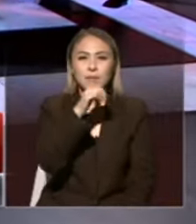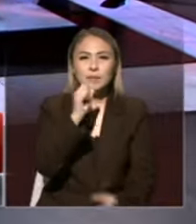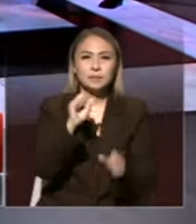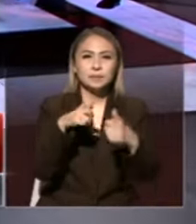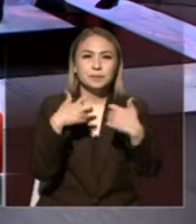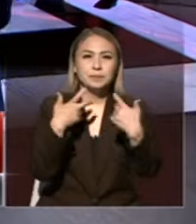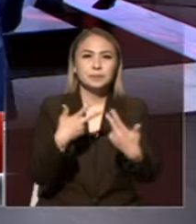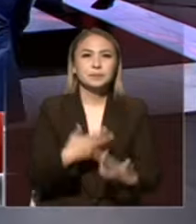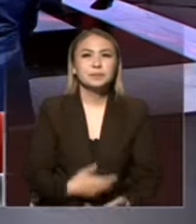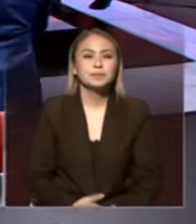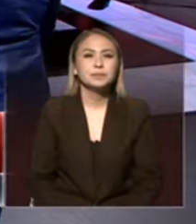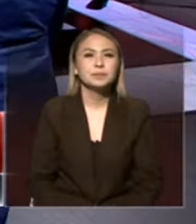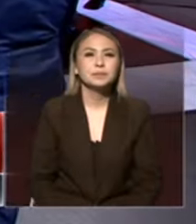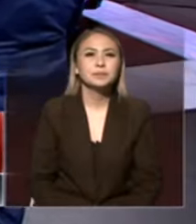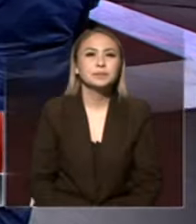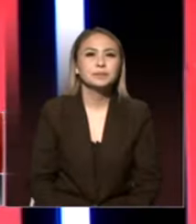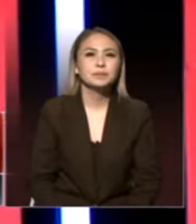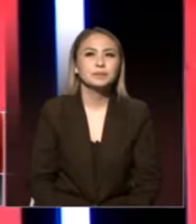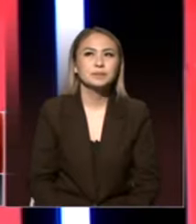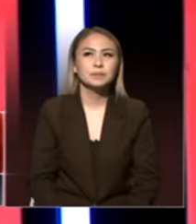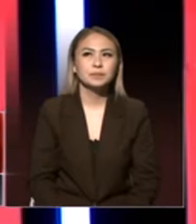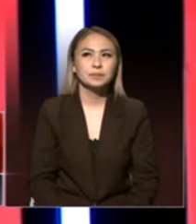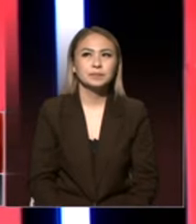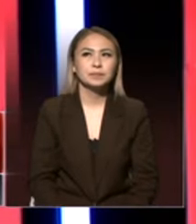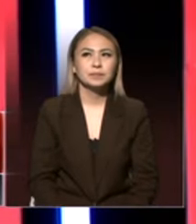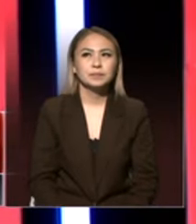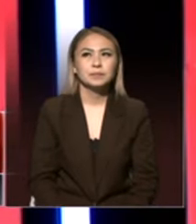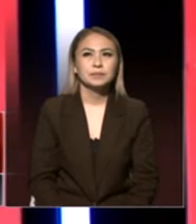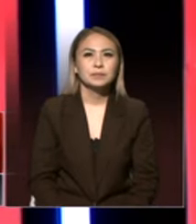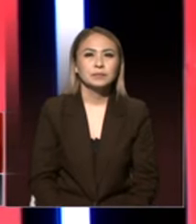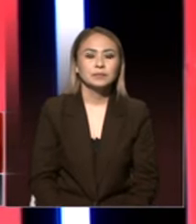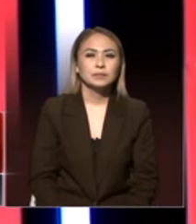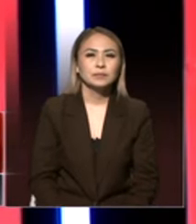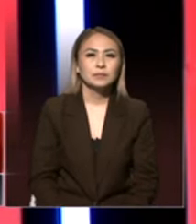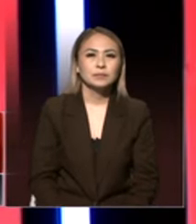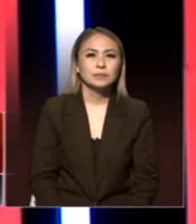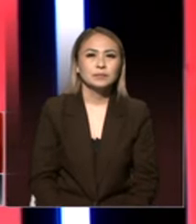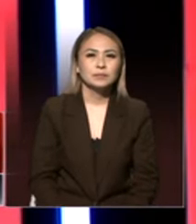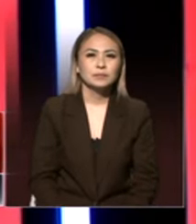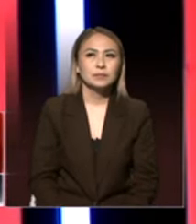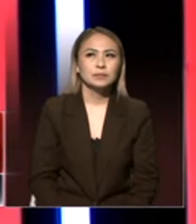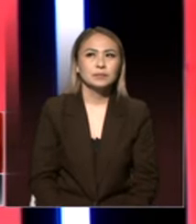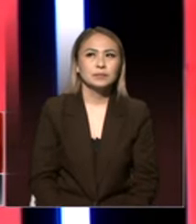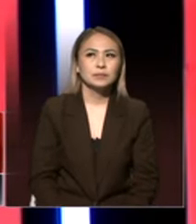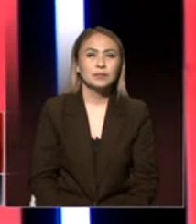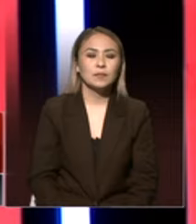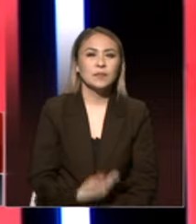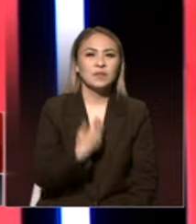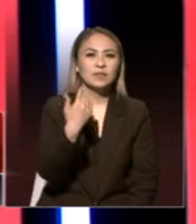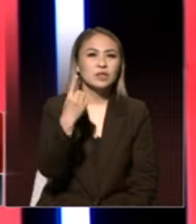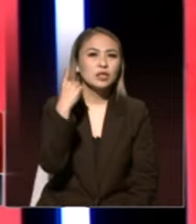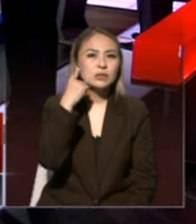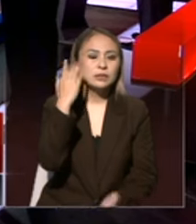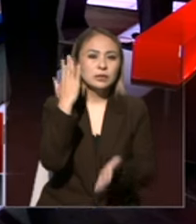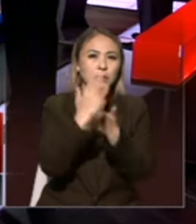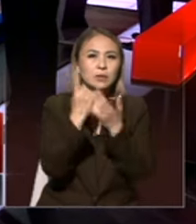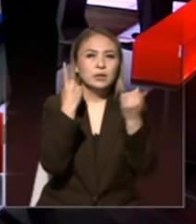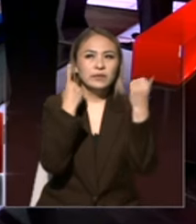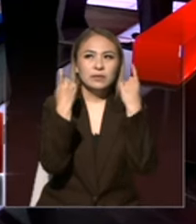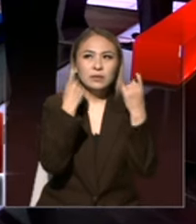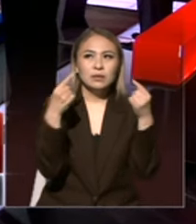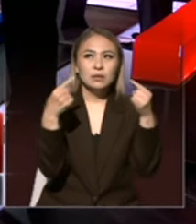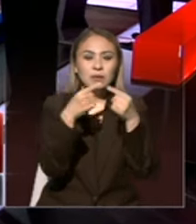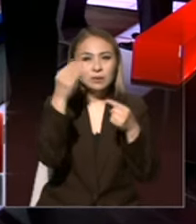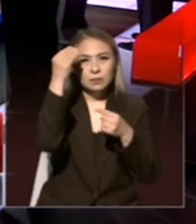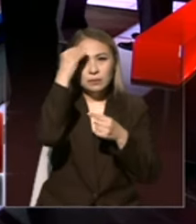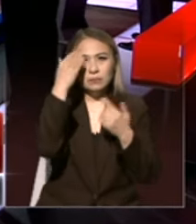Тыңдап тұрмыз. Мереке, ассалаумағалейкум. Әлсалам, байланыстасыз. Жаңағы естіп отырсыз ғой осы жердегі сұхбатты. Пікіріңіз